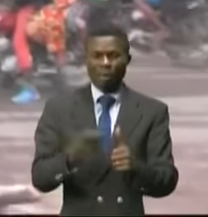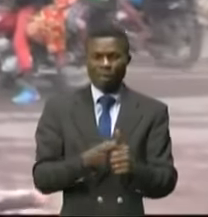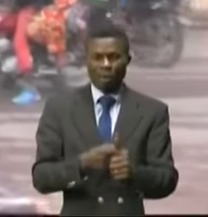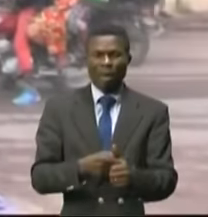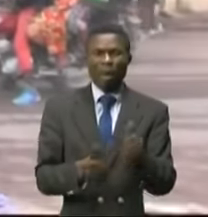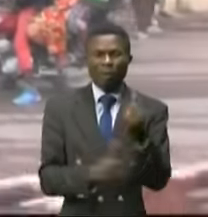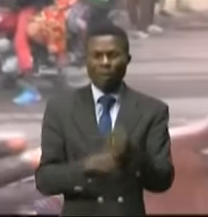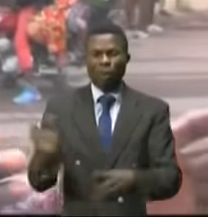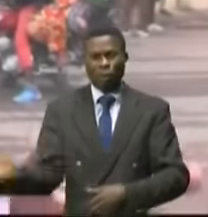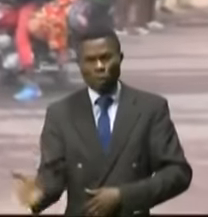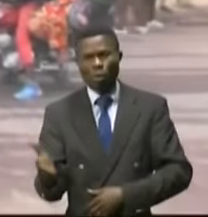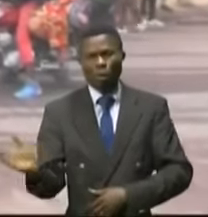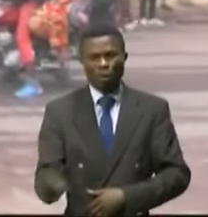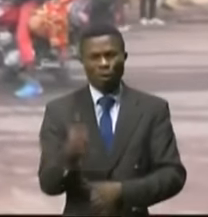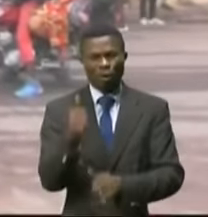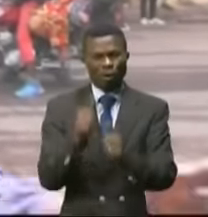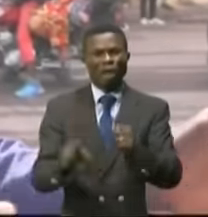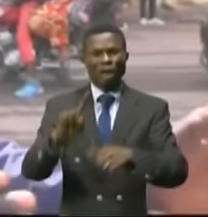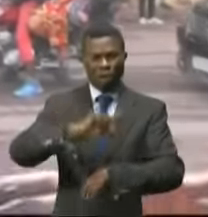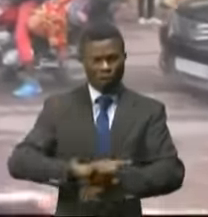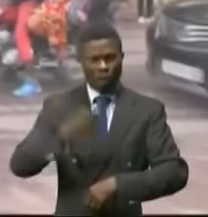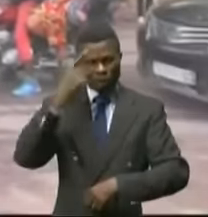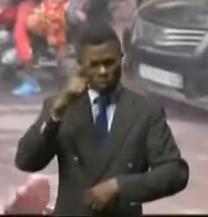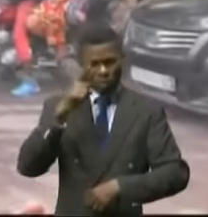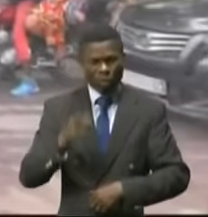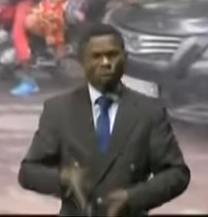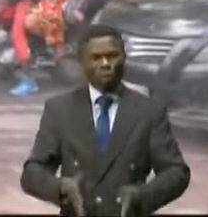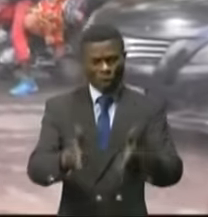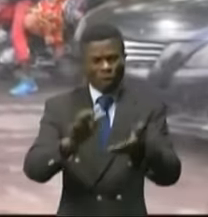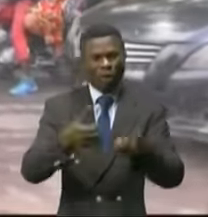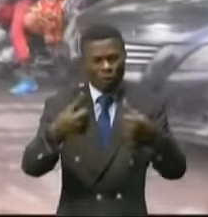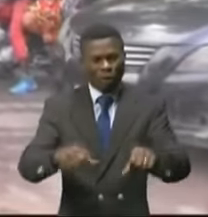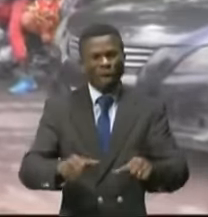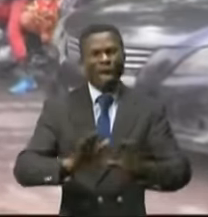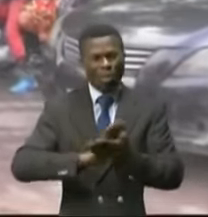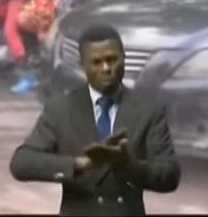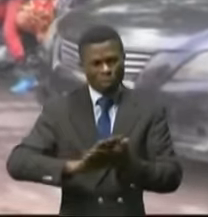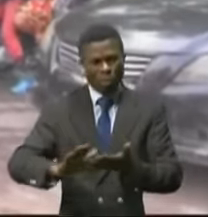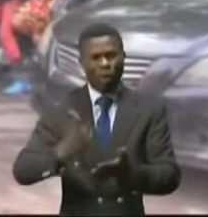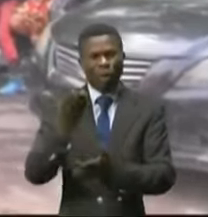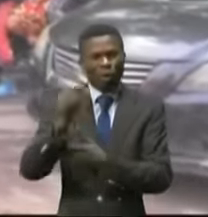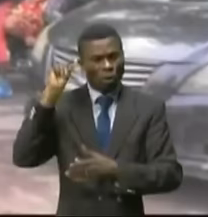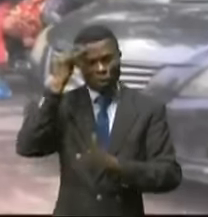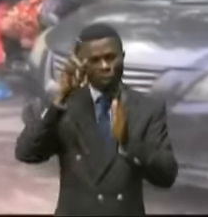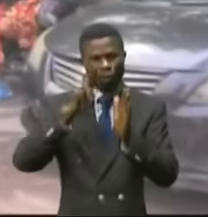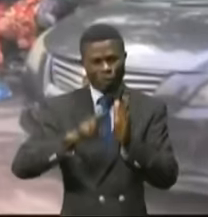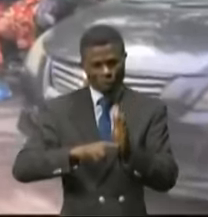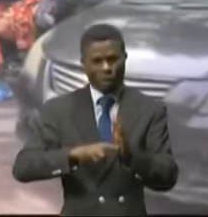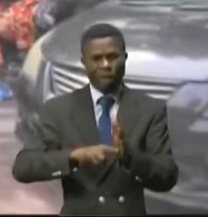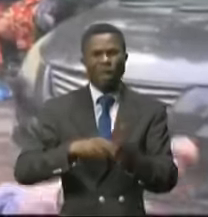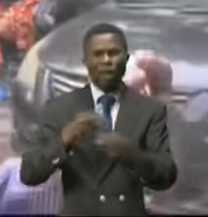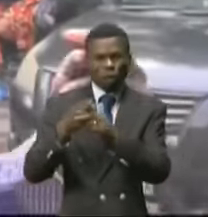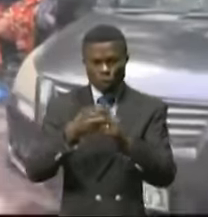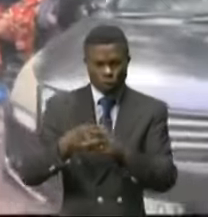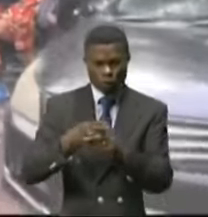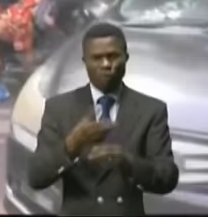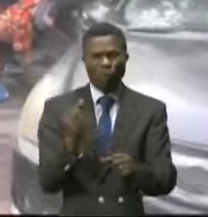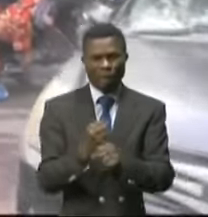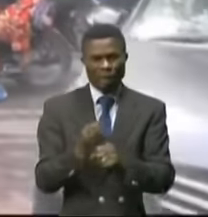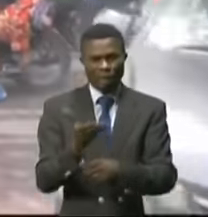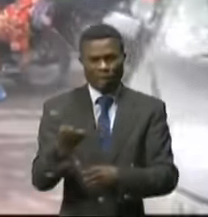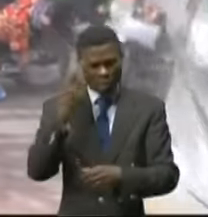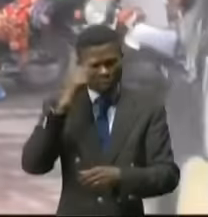les balayeurs passent chaque jour pour nettoyer la chaussée. Nous prions au gouvernement de faire les suivis